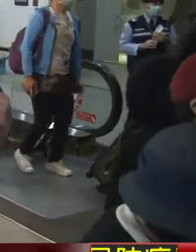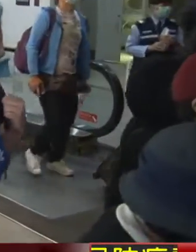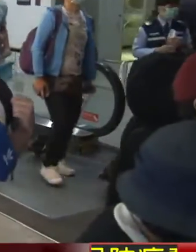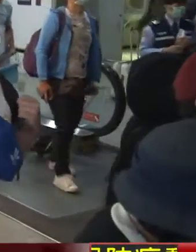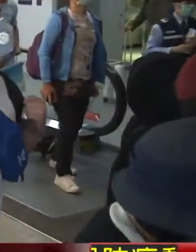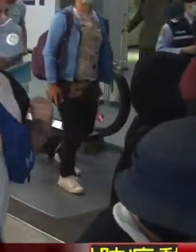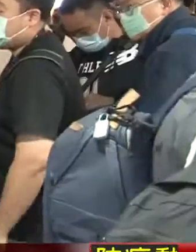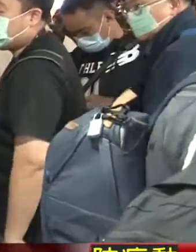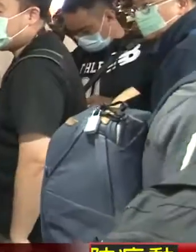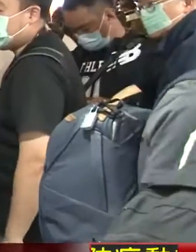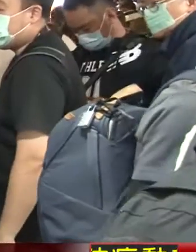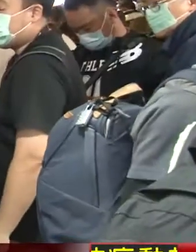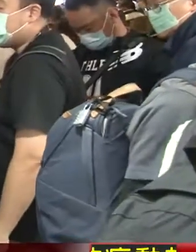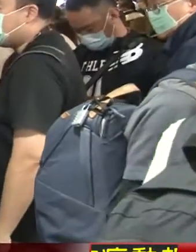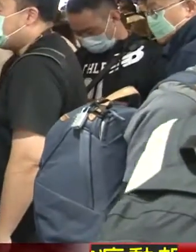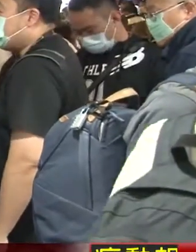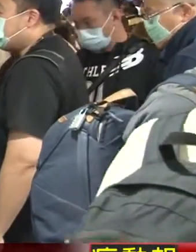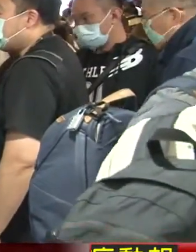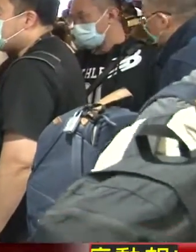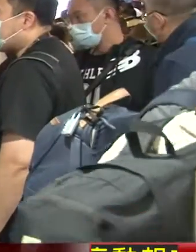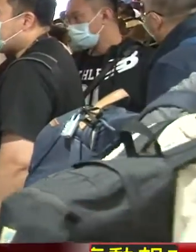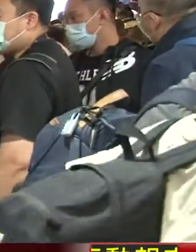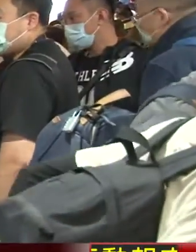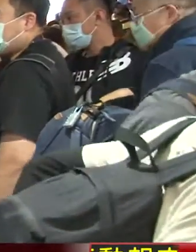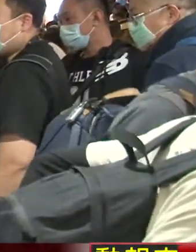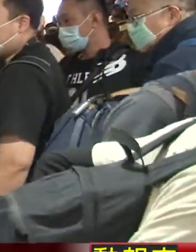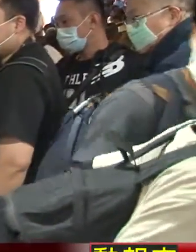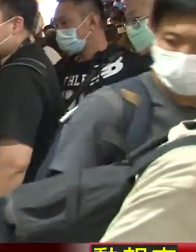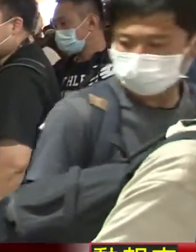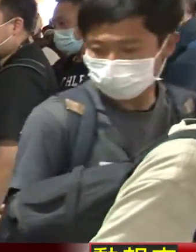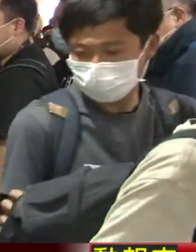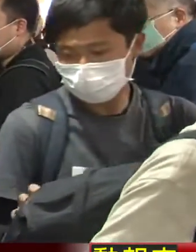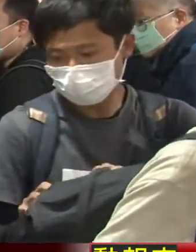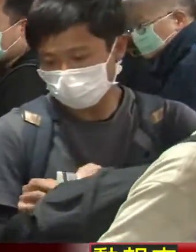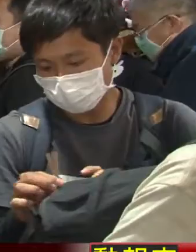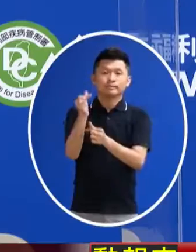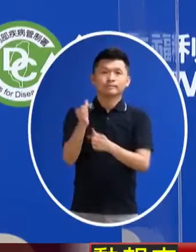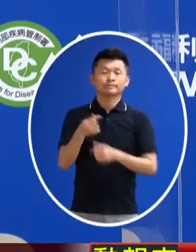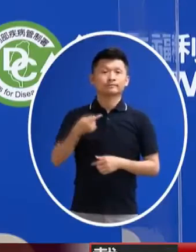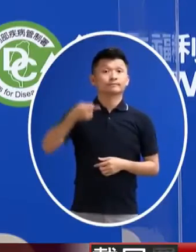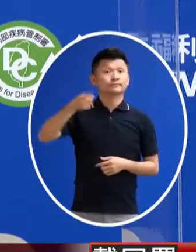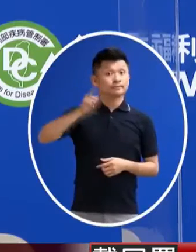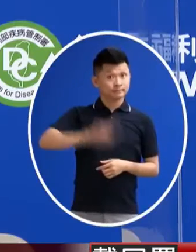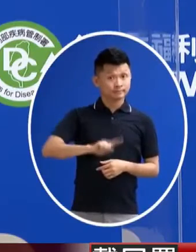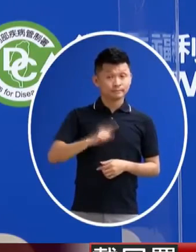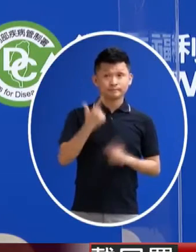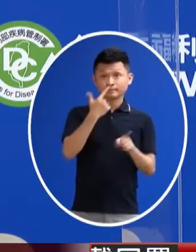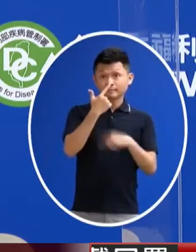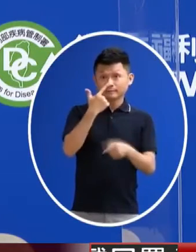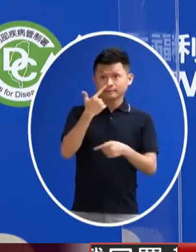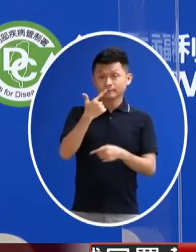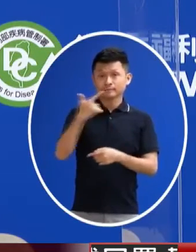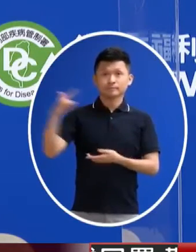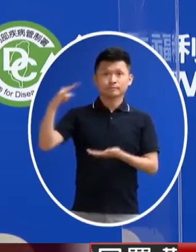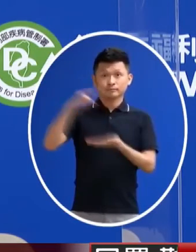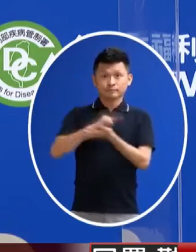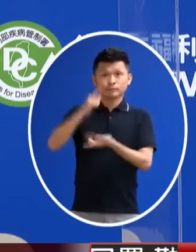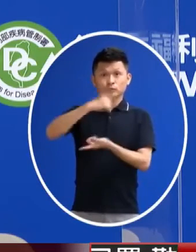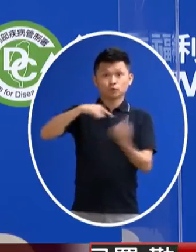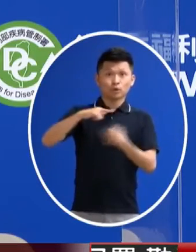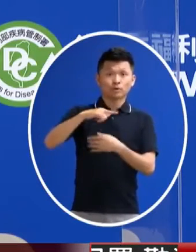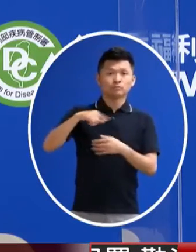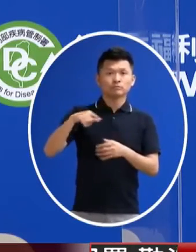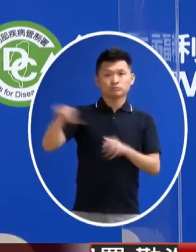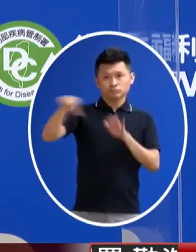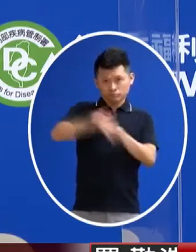员都有适当的防护。那后面两排有6个是转机，那未入境台